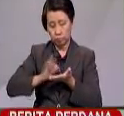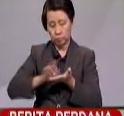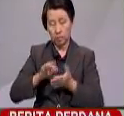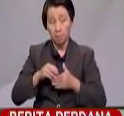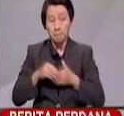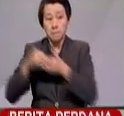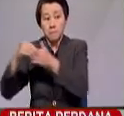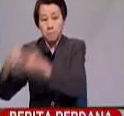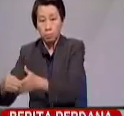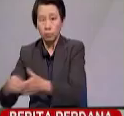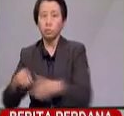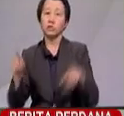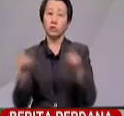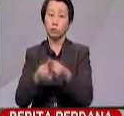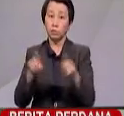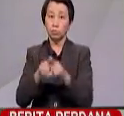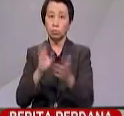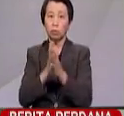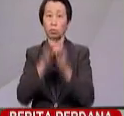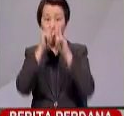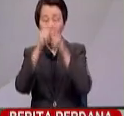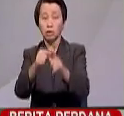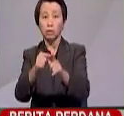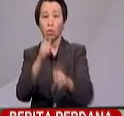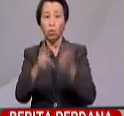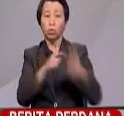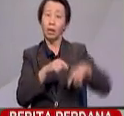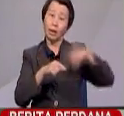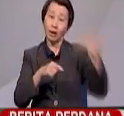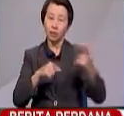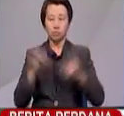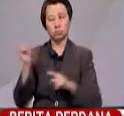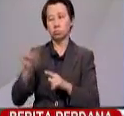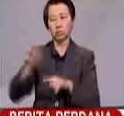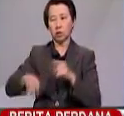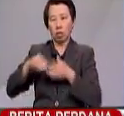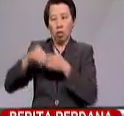macam seolah-olahnya menjadi kenyataan daripada penjawat awam. Ini tak boleh.